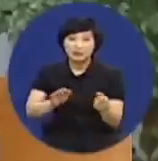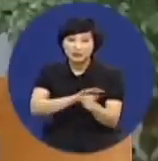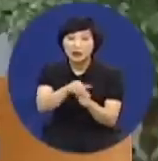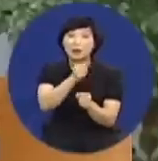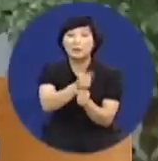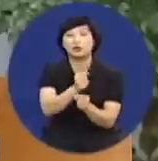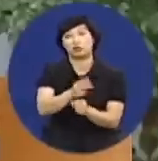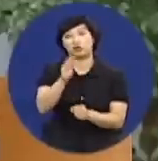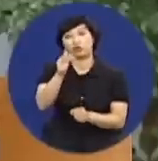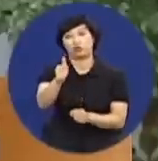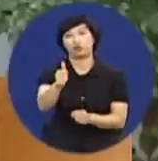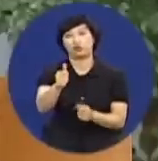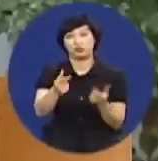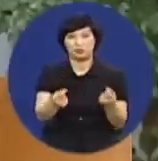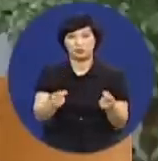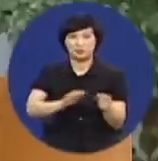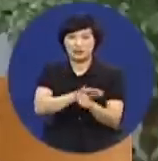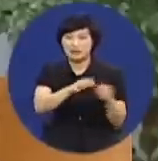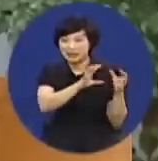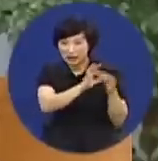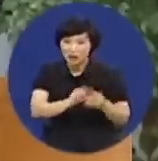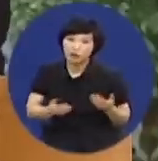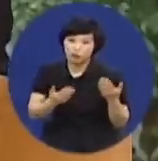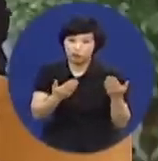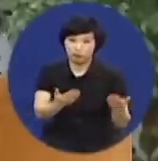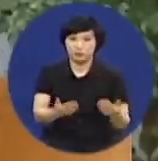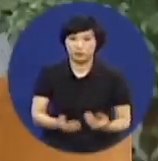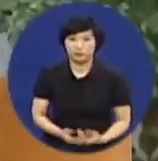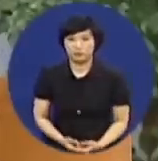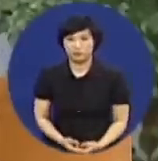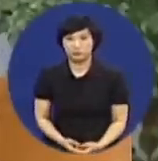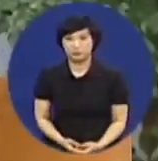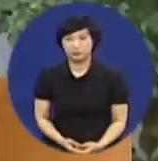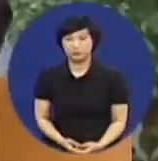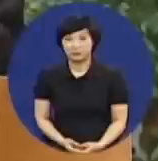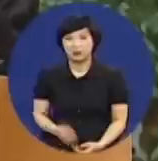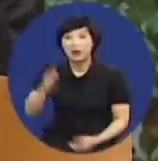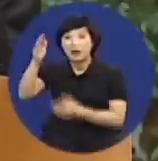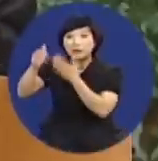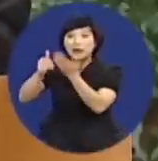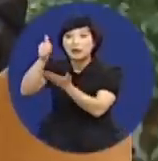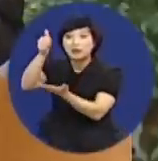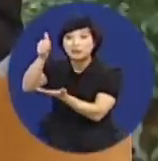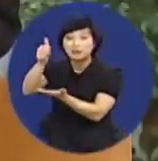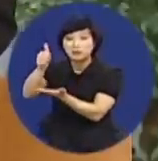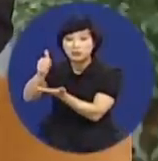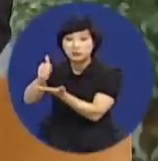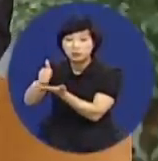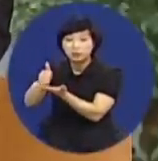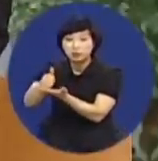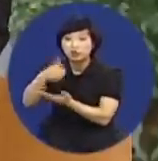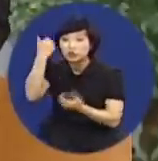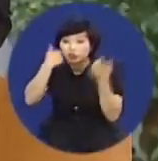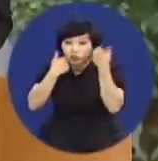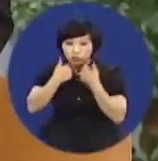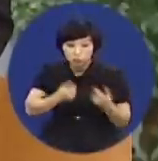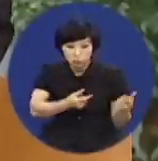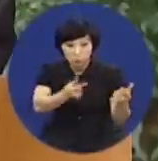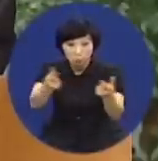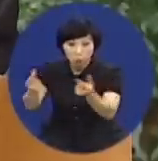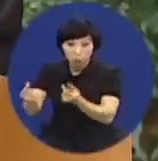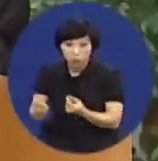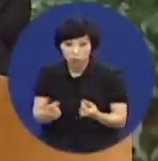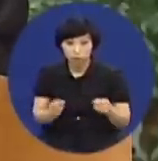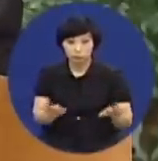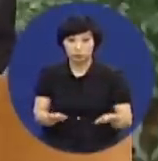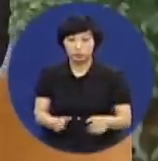生産主のように愛を生産されます。神様は誰に